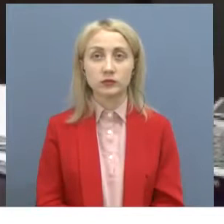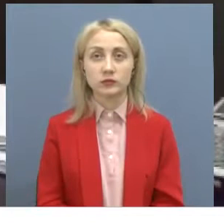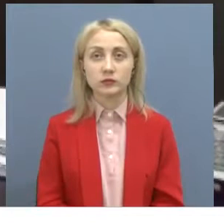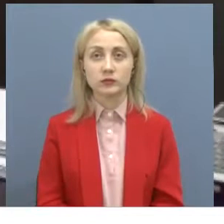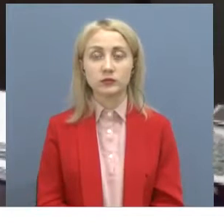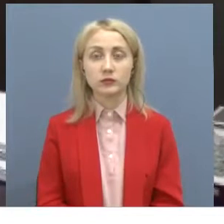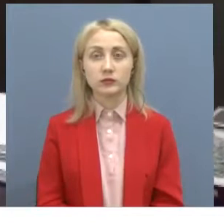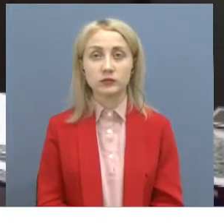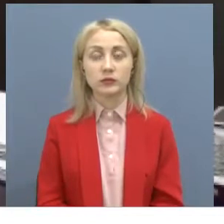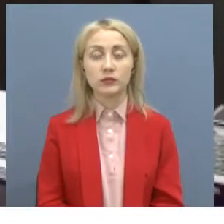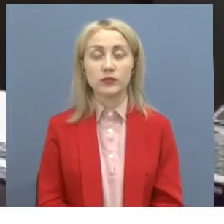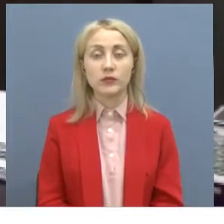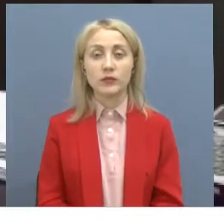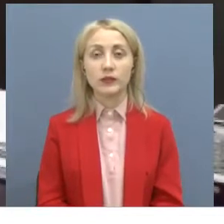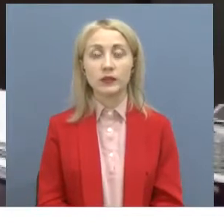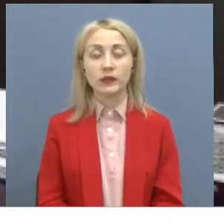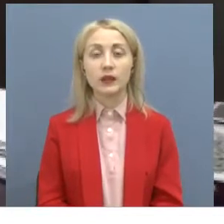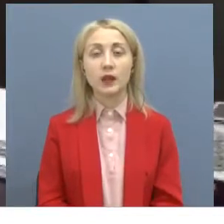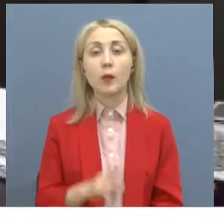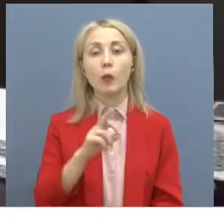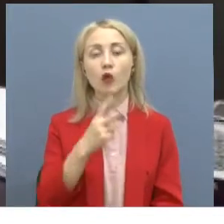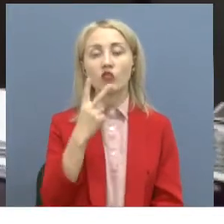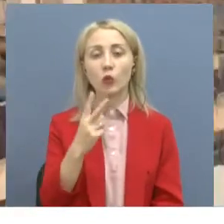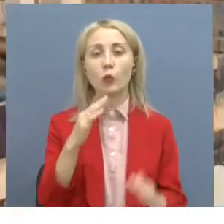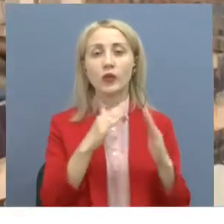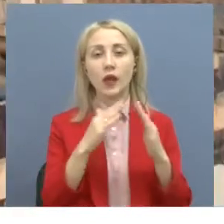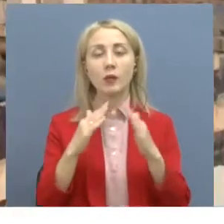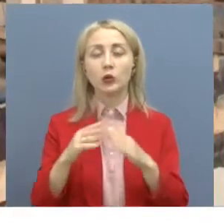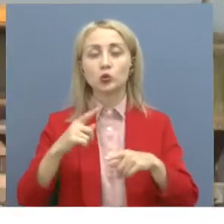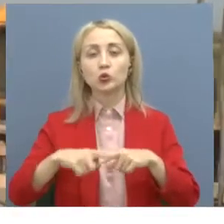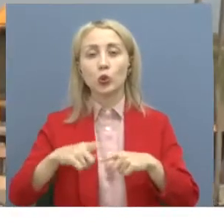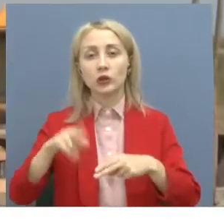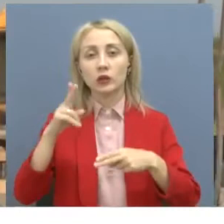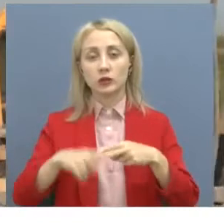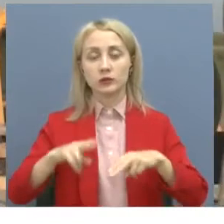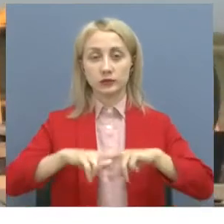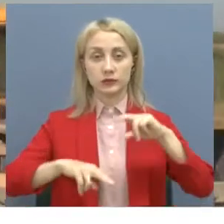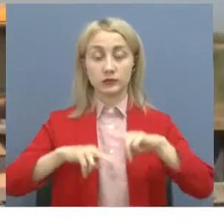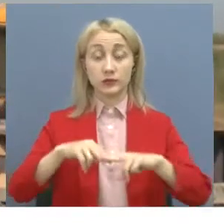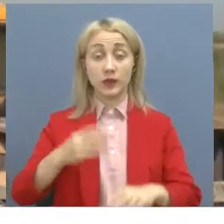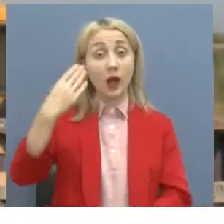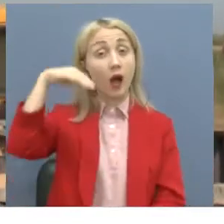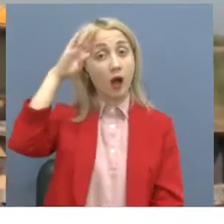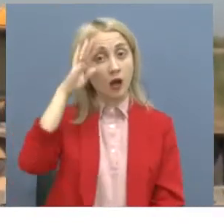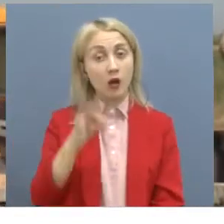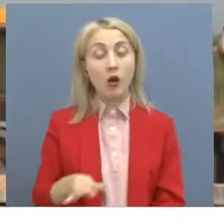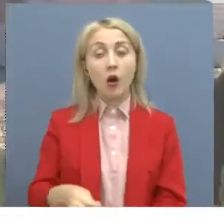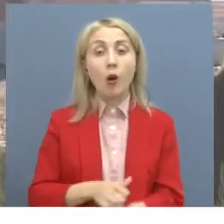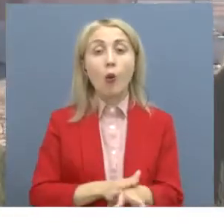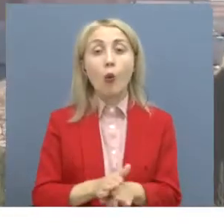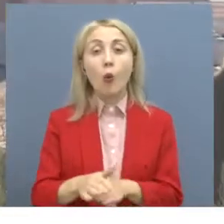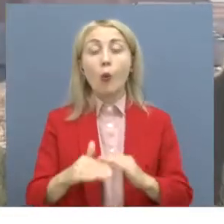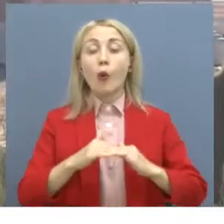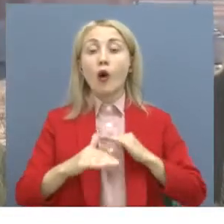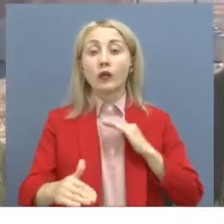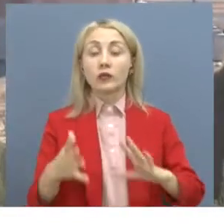7-20-25 бағдарламасы бойынша сатып алуына мүмкіндік жасалуда. Ақмола облысы пайдалануға берілген тұрғын үйлердің жалпы ауданы